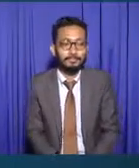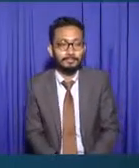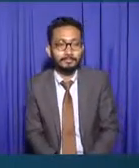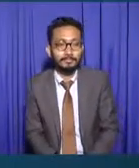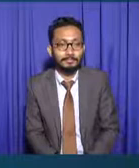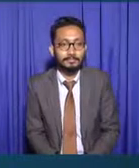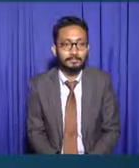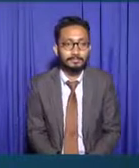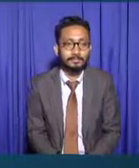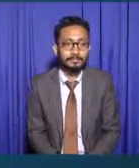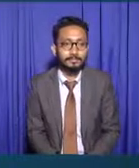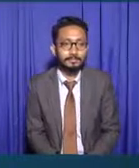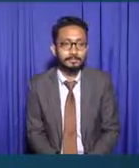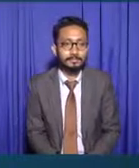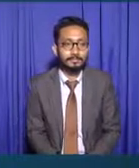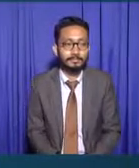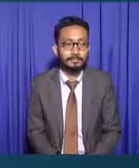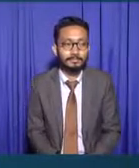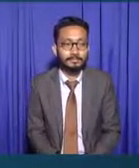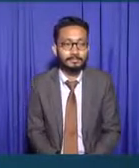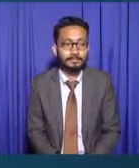kecil c kecil